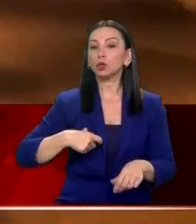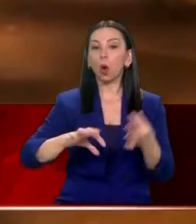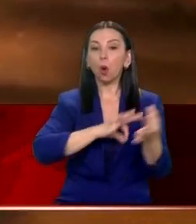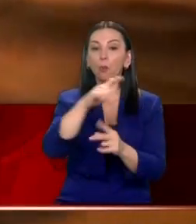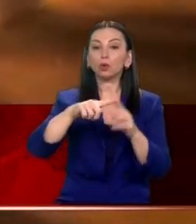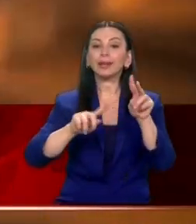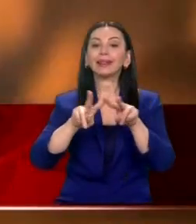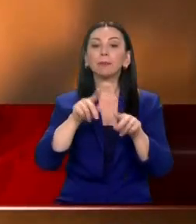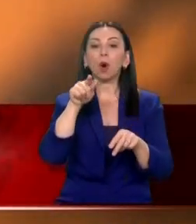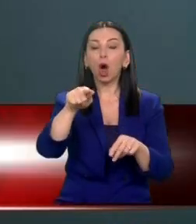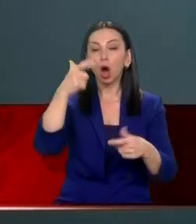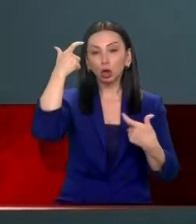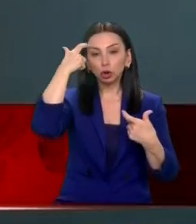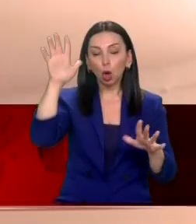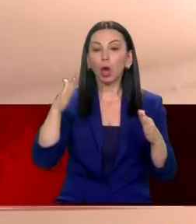o şok evine girdi.